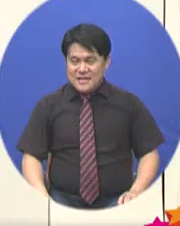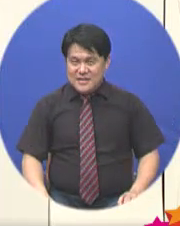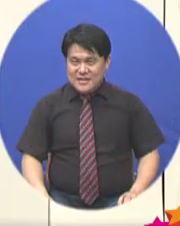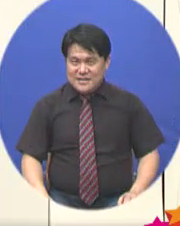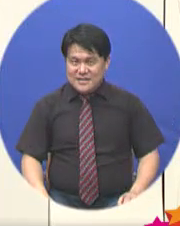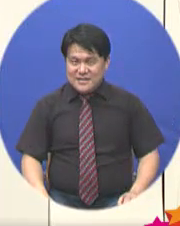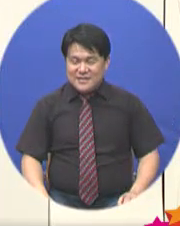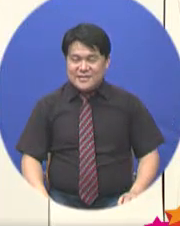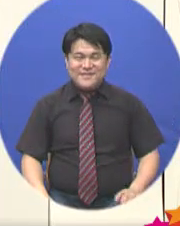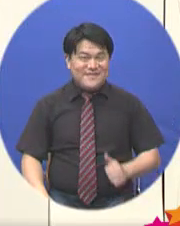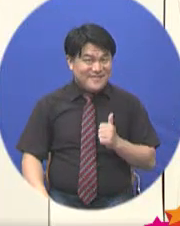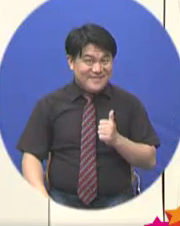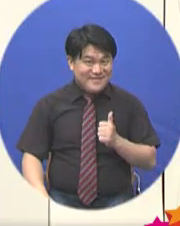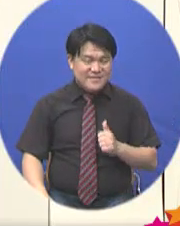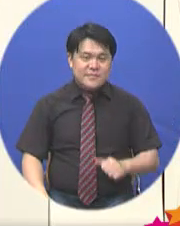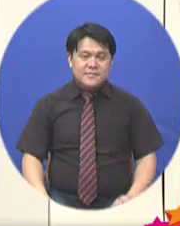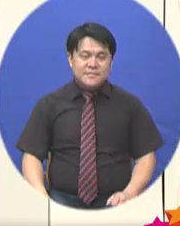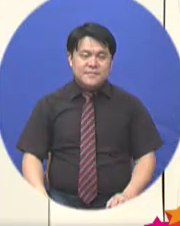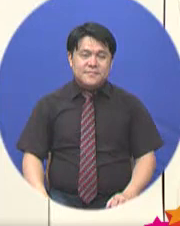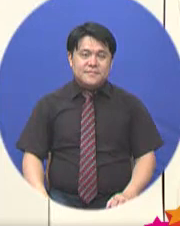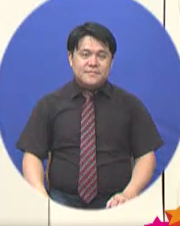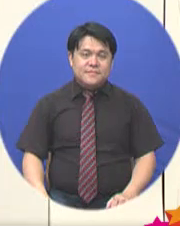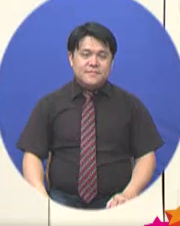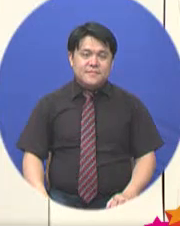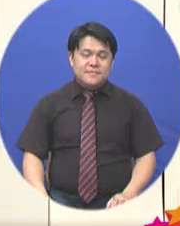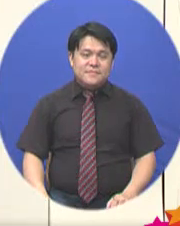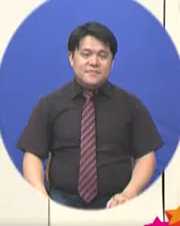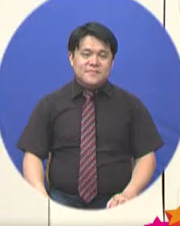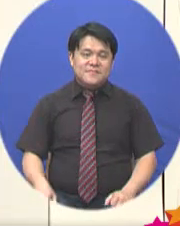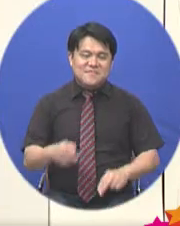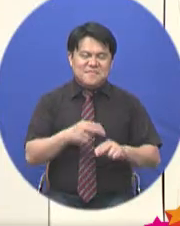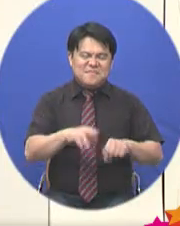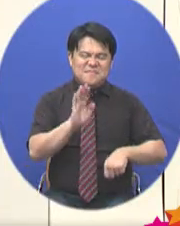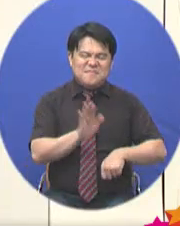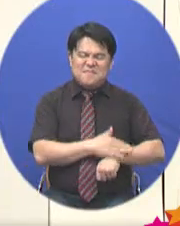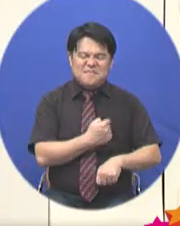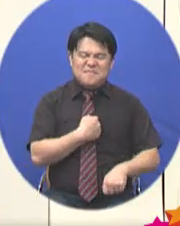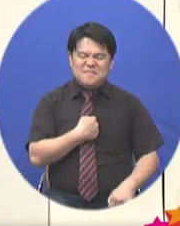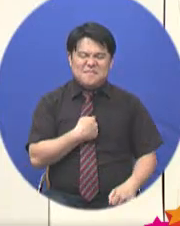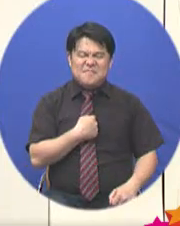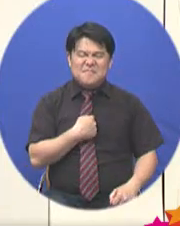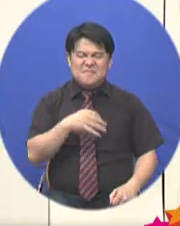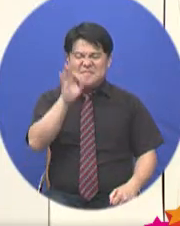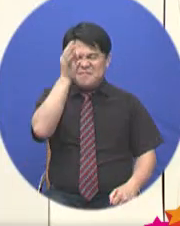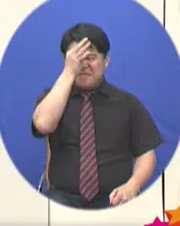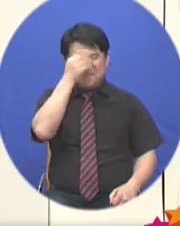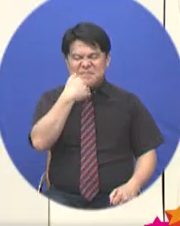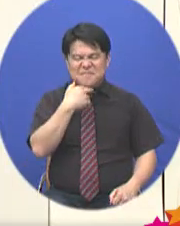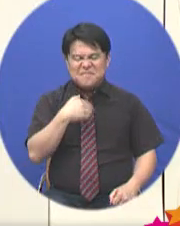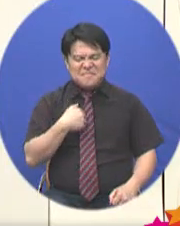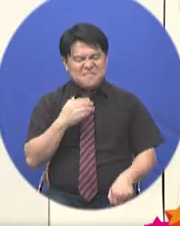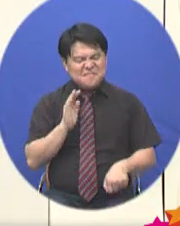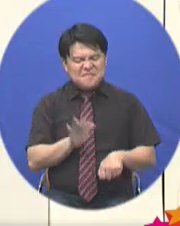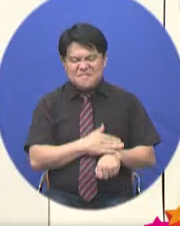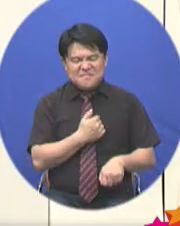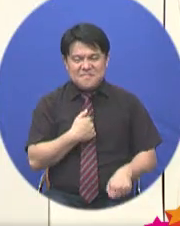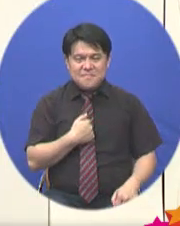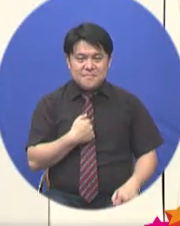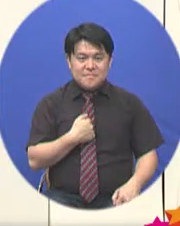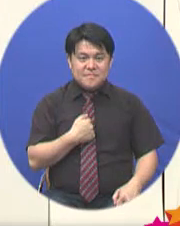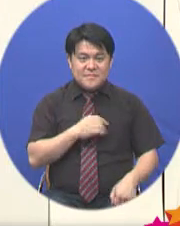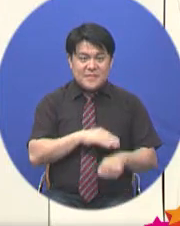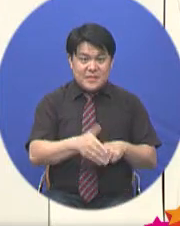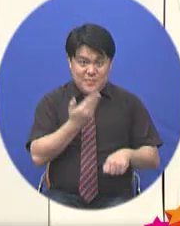예. 이야. 그 가는 음식을 잘 못해요. 저는 뭐 음식 솜씨가 없습니다. 없어요? 아. 예.